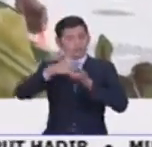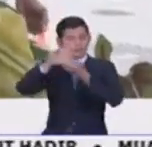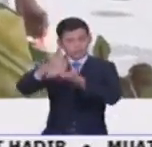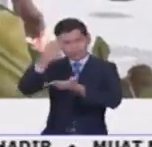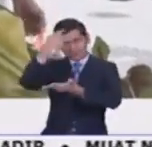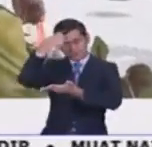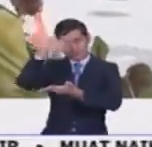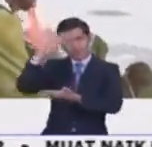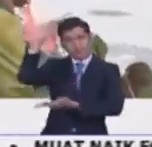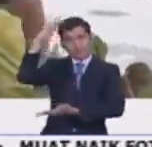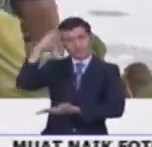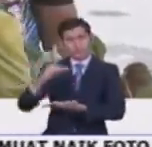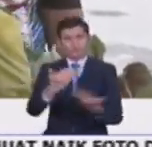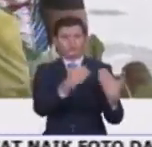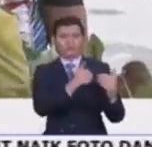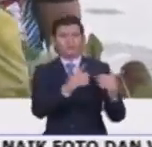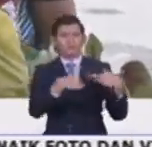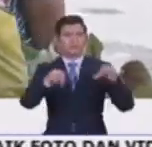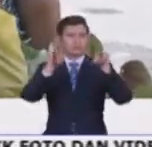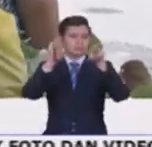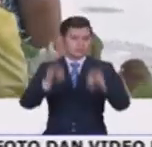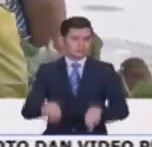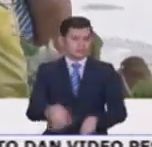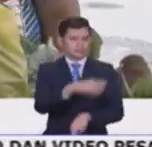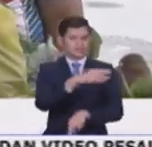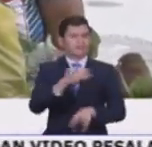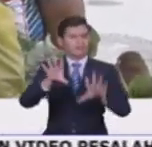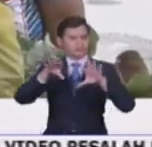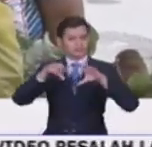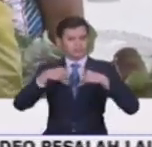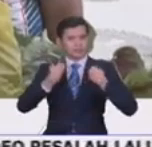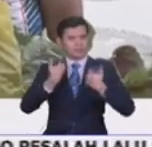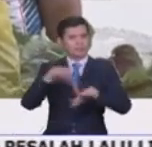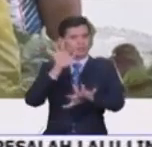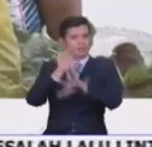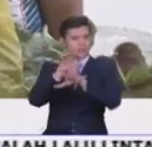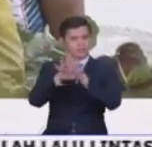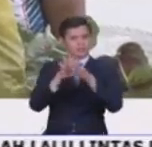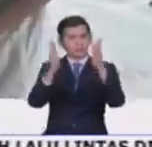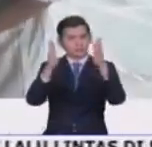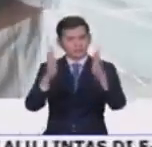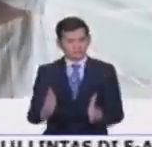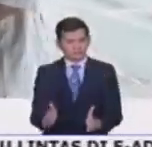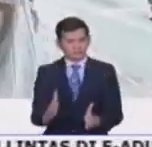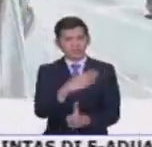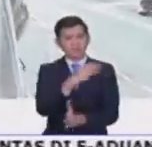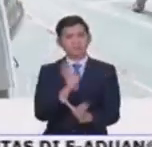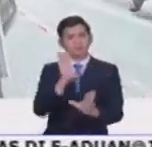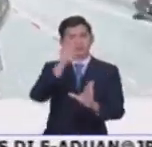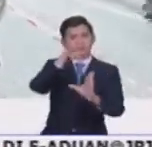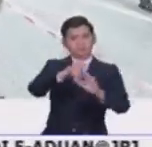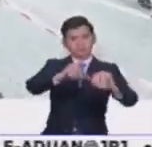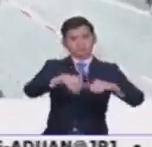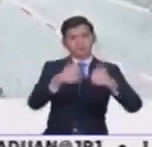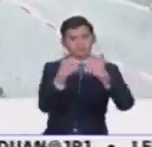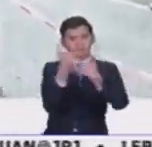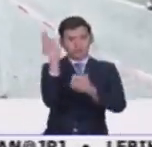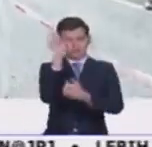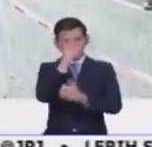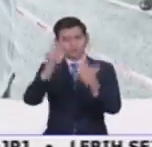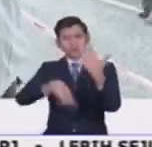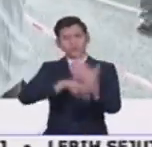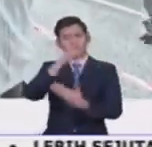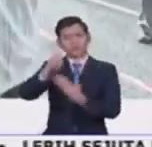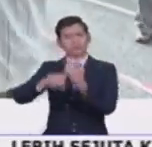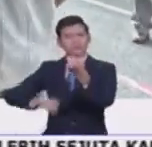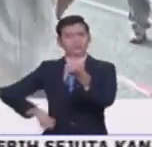meringankan beban kos sara hidup rakyat dan mendapat sambutan menggalakkan daripada orang ramai. Selain penglibatan agensi kerajaan, program turut